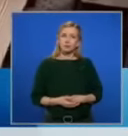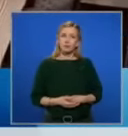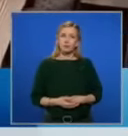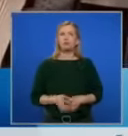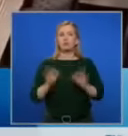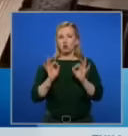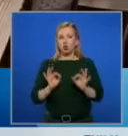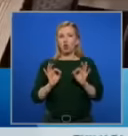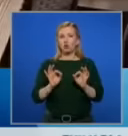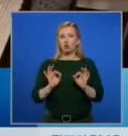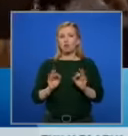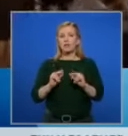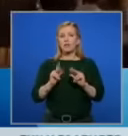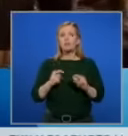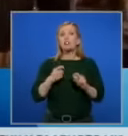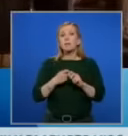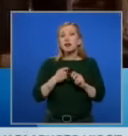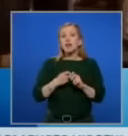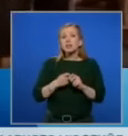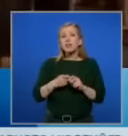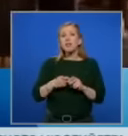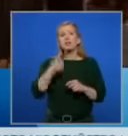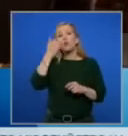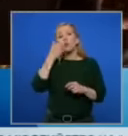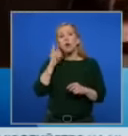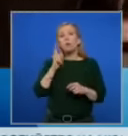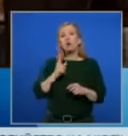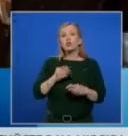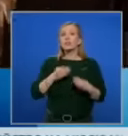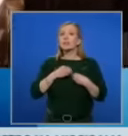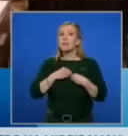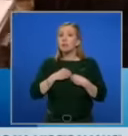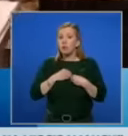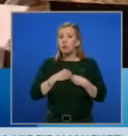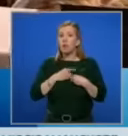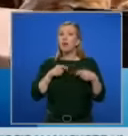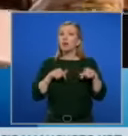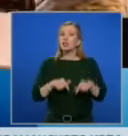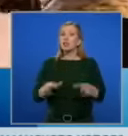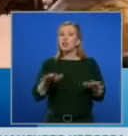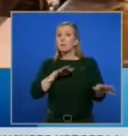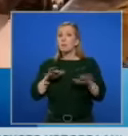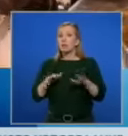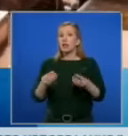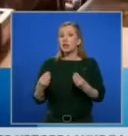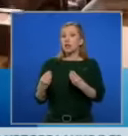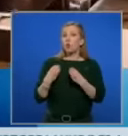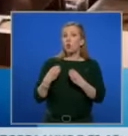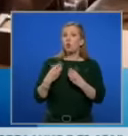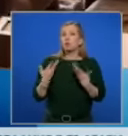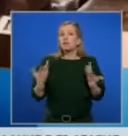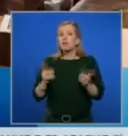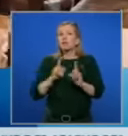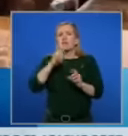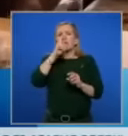Точно това си казват, че правейки добро могат да бъдат запомнени и че земетресението ги е научило на това, че няма значение кой